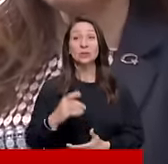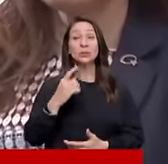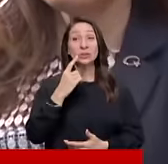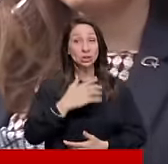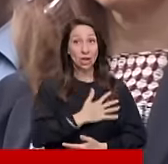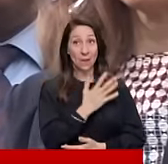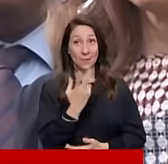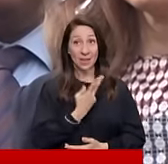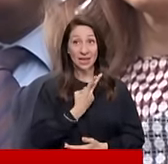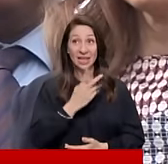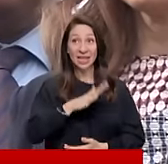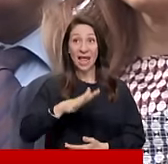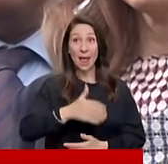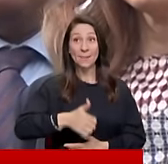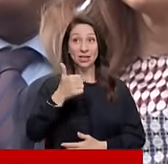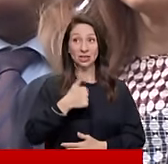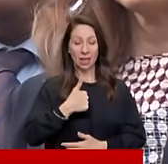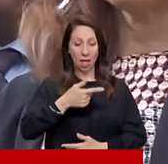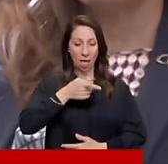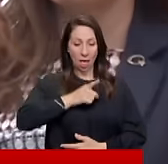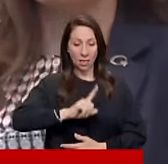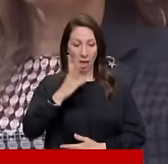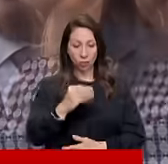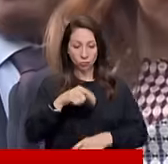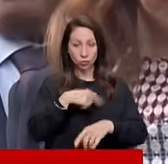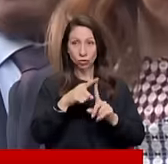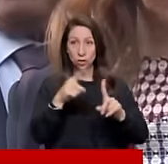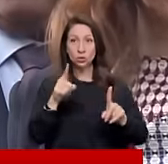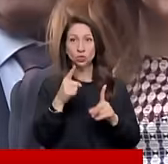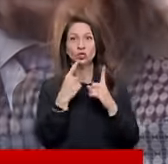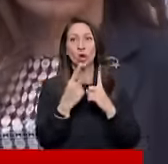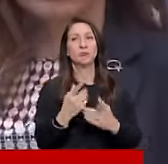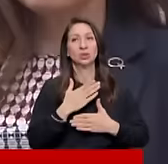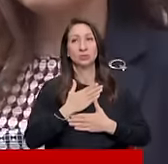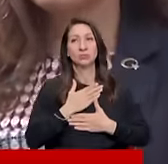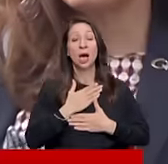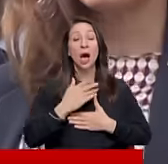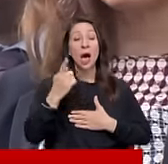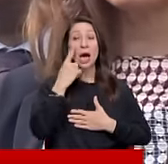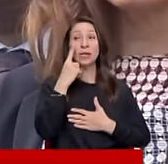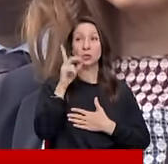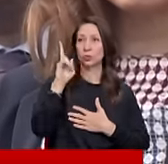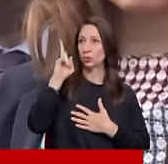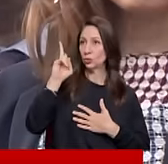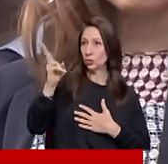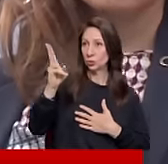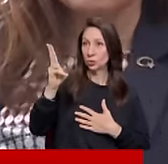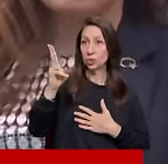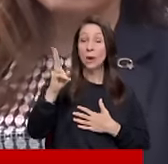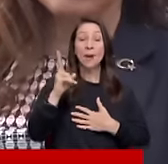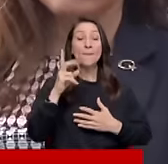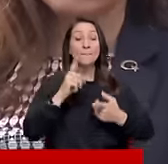Cumhuriyet Halk Partisi'nin genel başkanlığına aday olduğum süreçte şunu söylemiştim. Gazi Mustafa Kemal